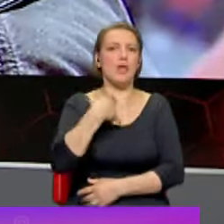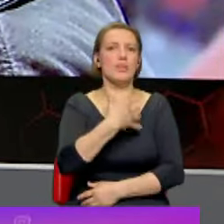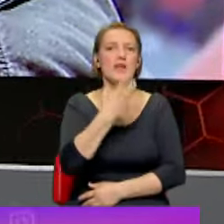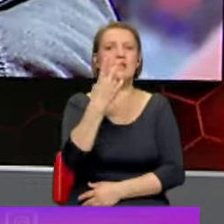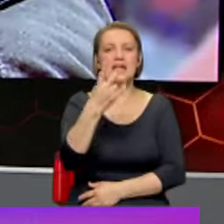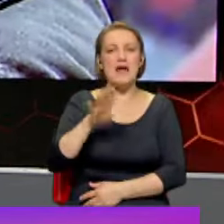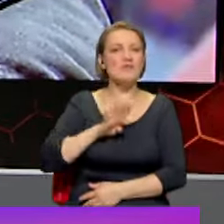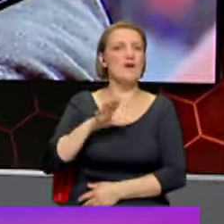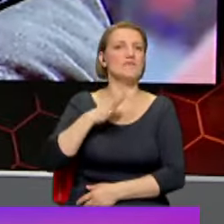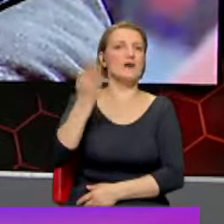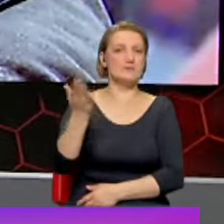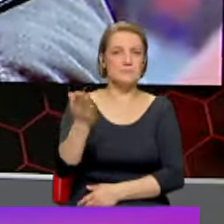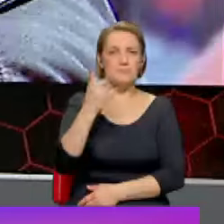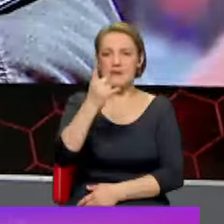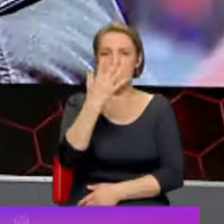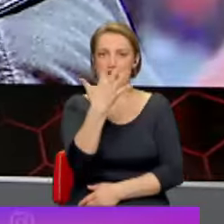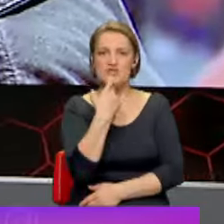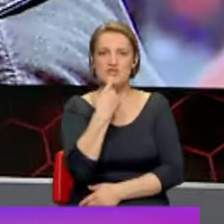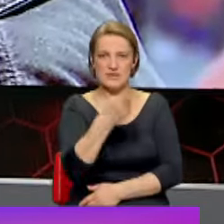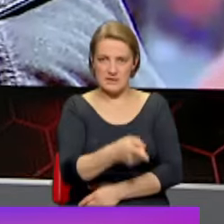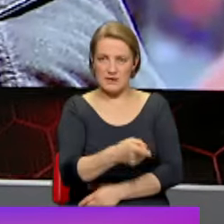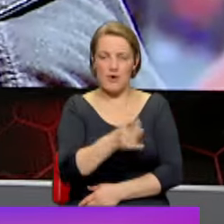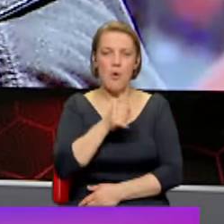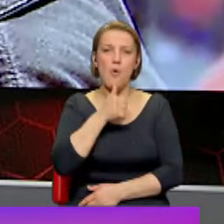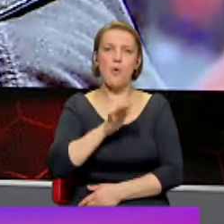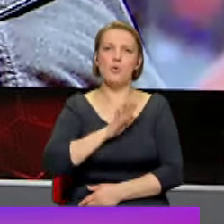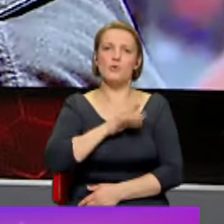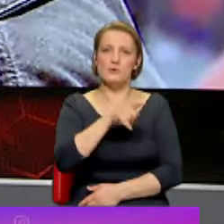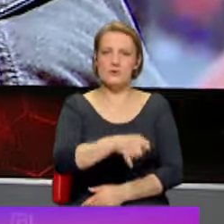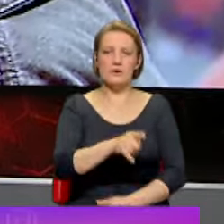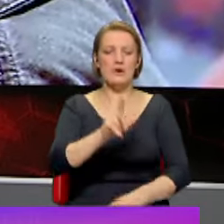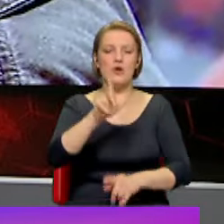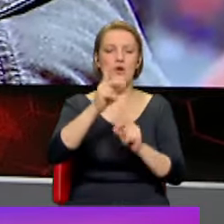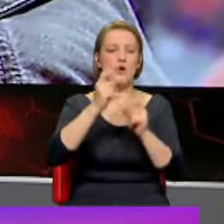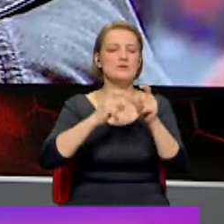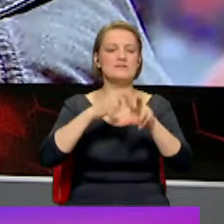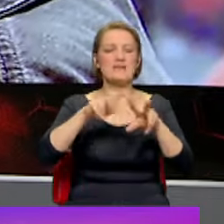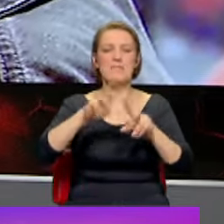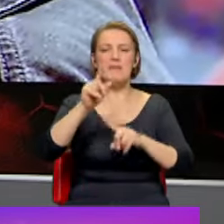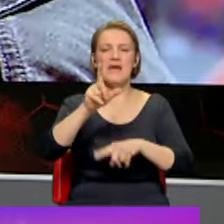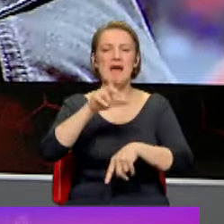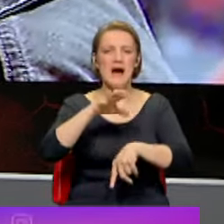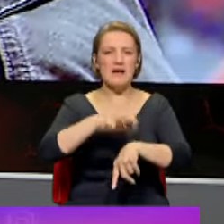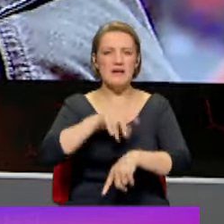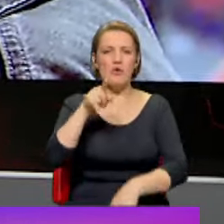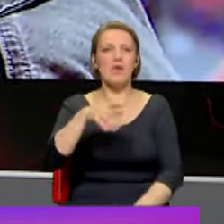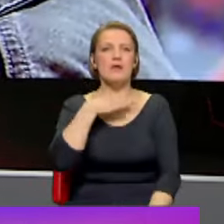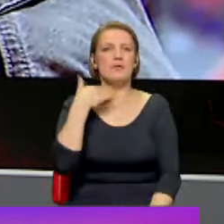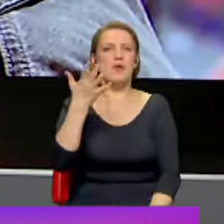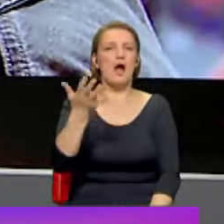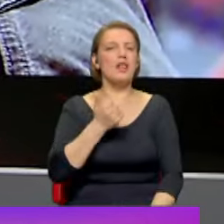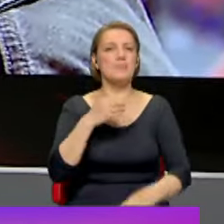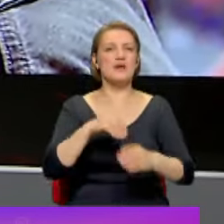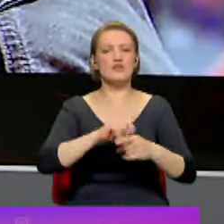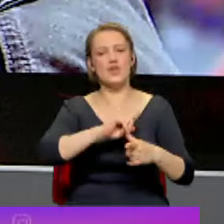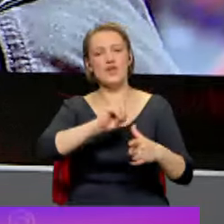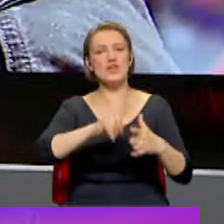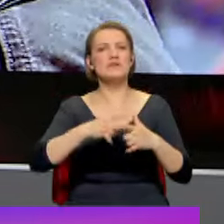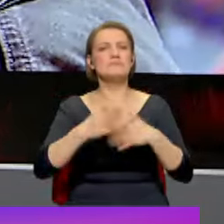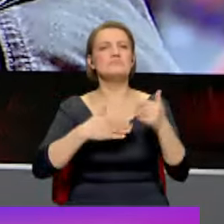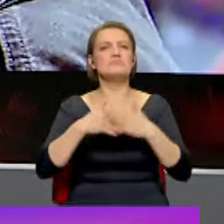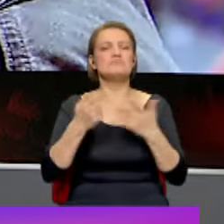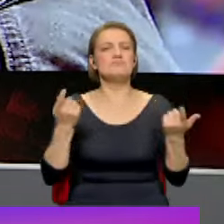İki evladı var. Biri 5 yaşındaki oğlu lösemi hastası. Ona et alabilmek için ikinci işe